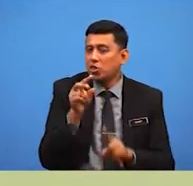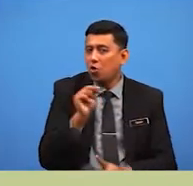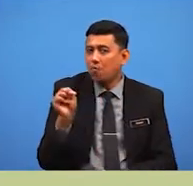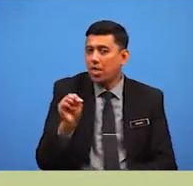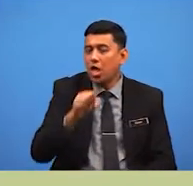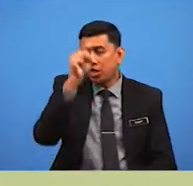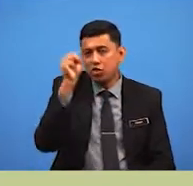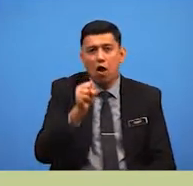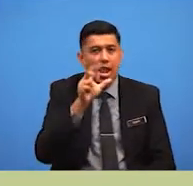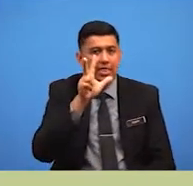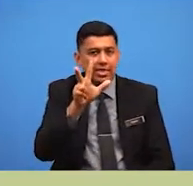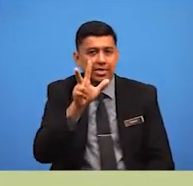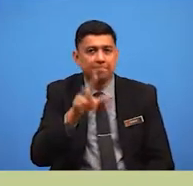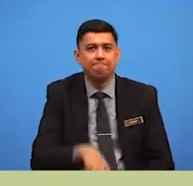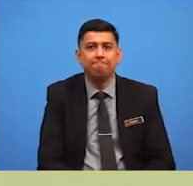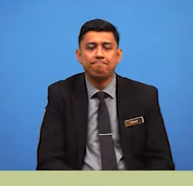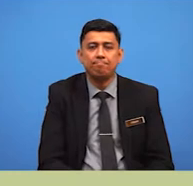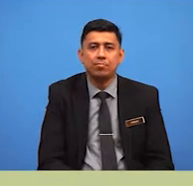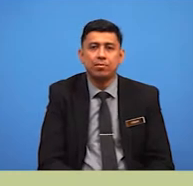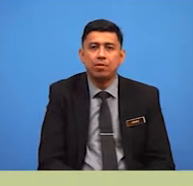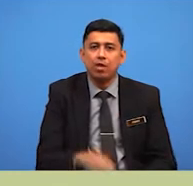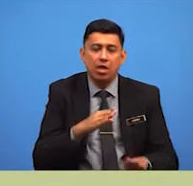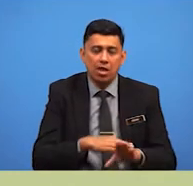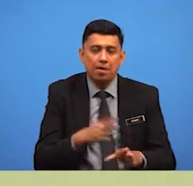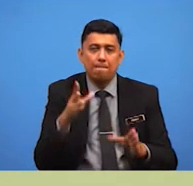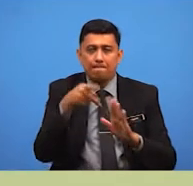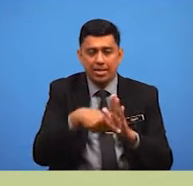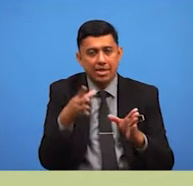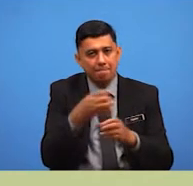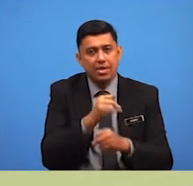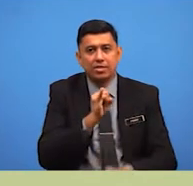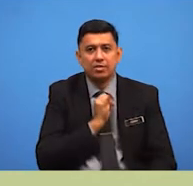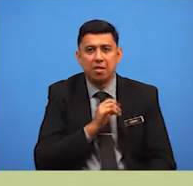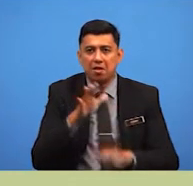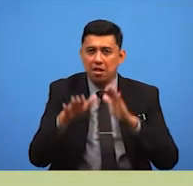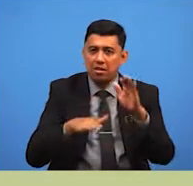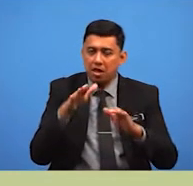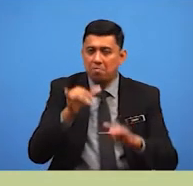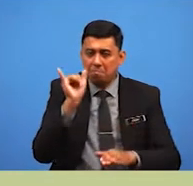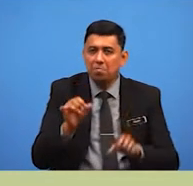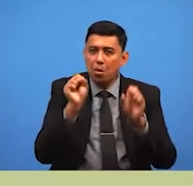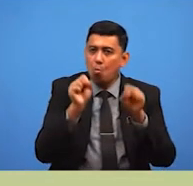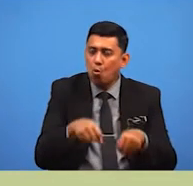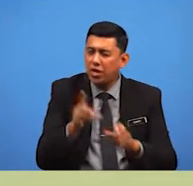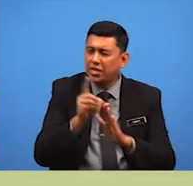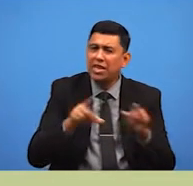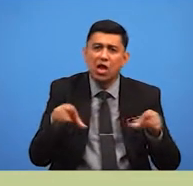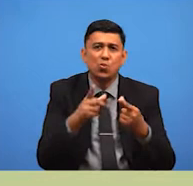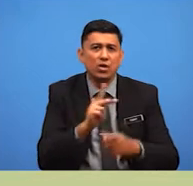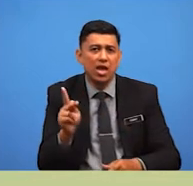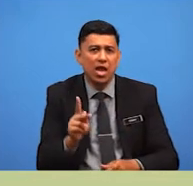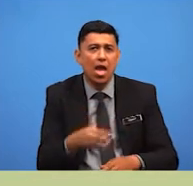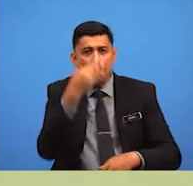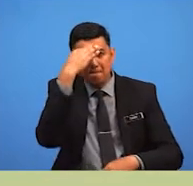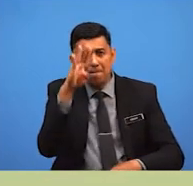Jawapan bagi soalan tiga, pada pendapat saya, langkah-langkah yang boleh